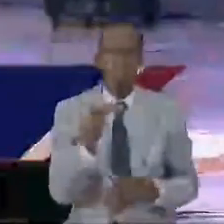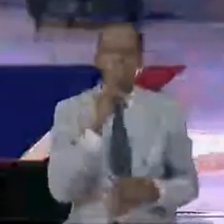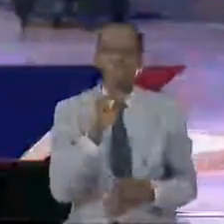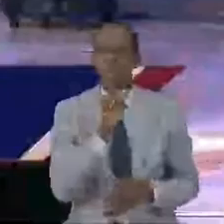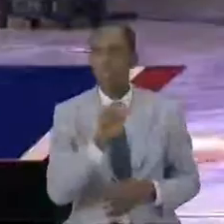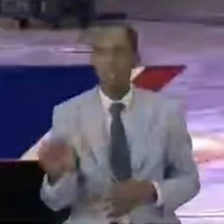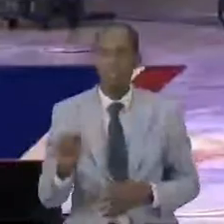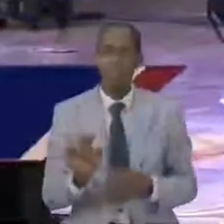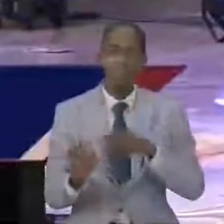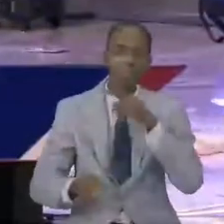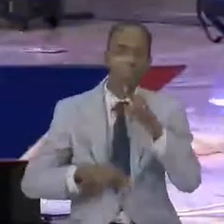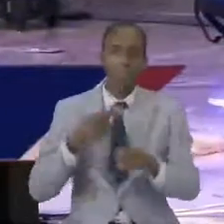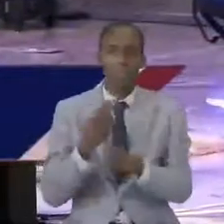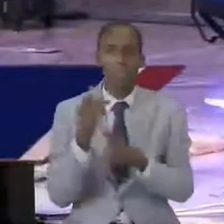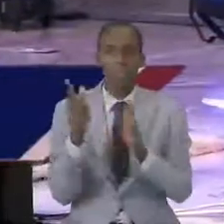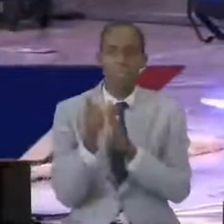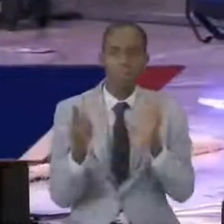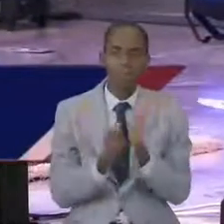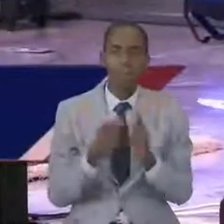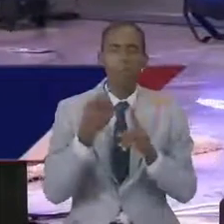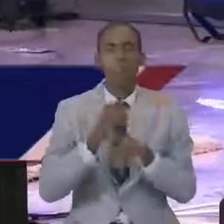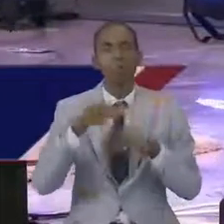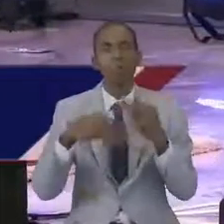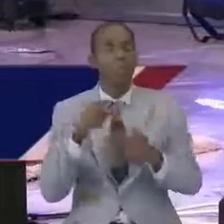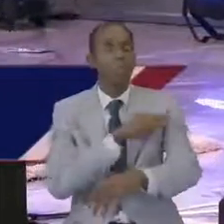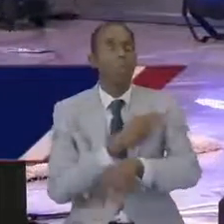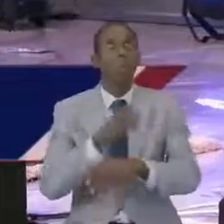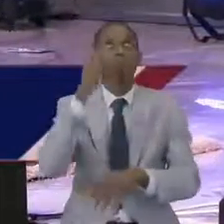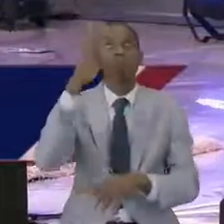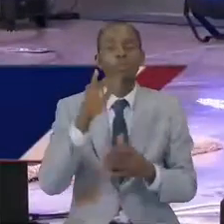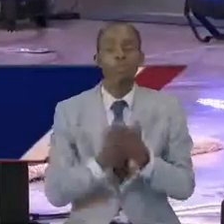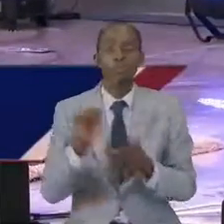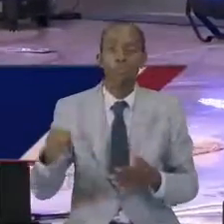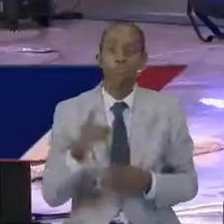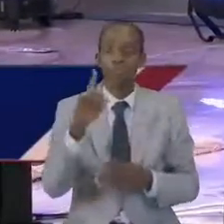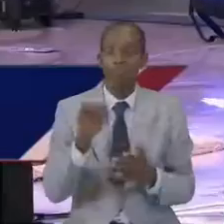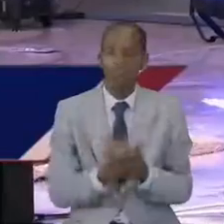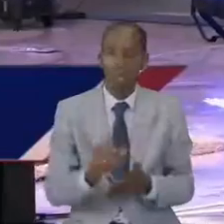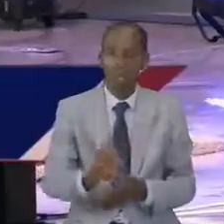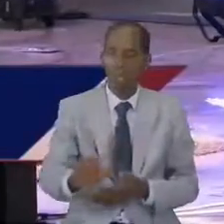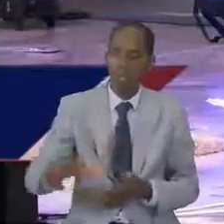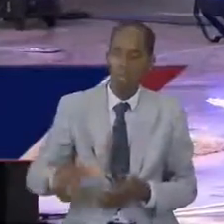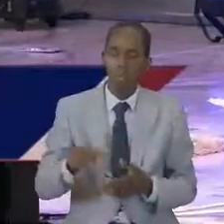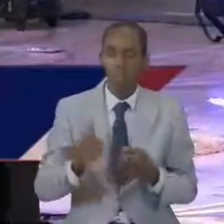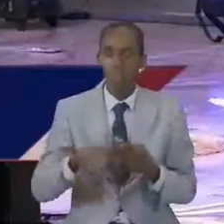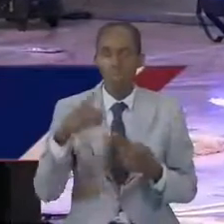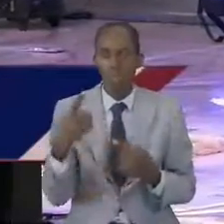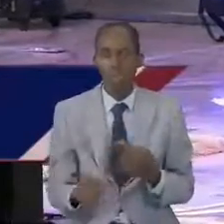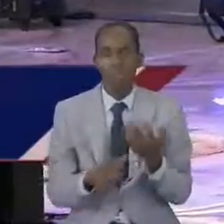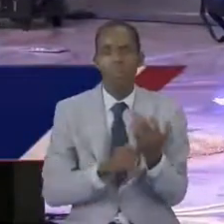du Dieu tout-puissant qui dit que quiconque s'aime selon la chair va mentionner l'accord aussi